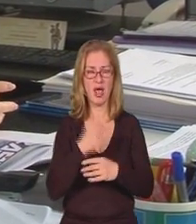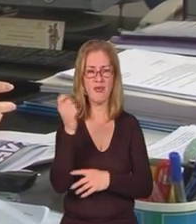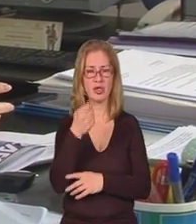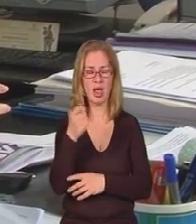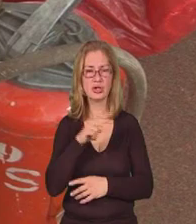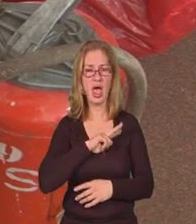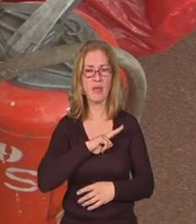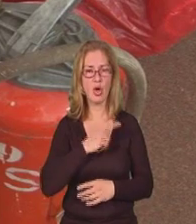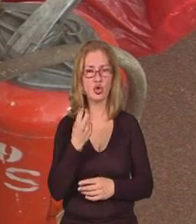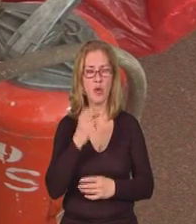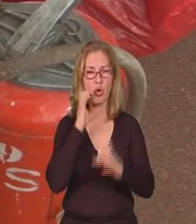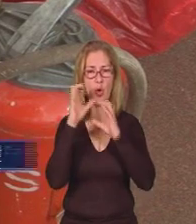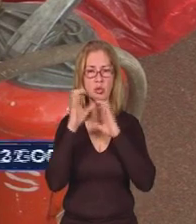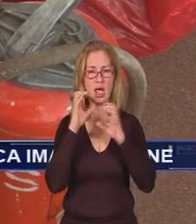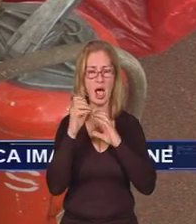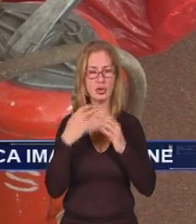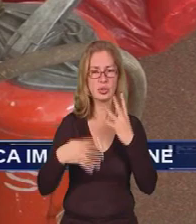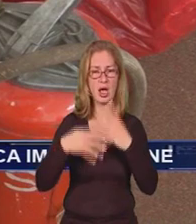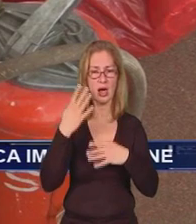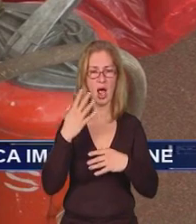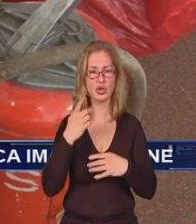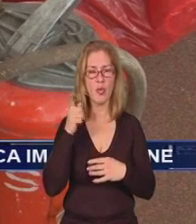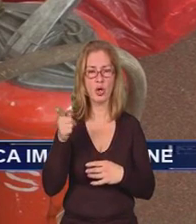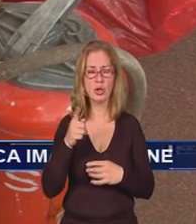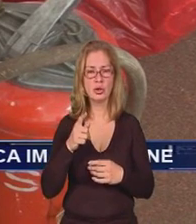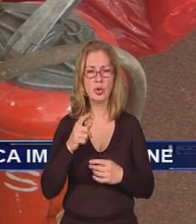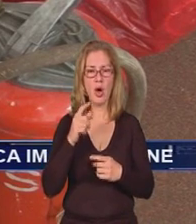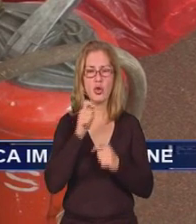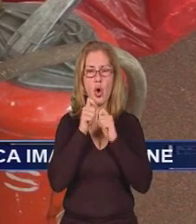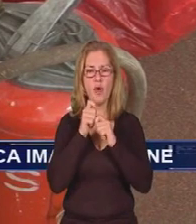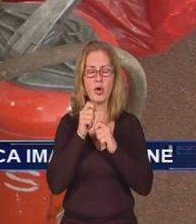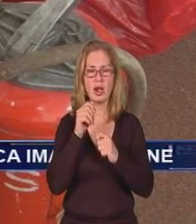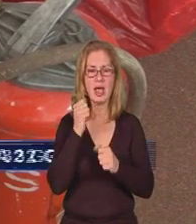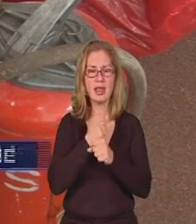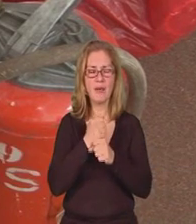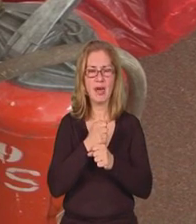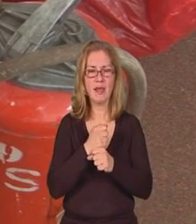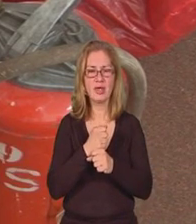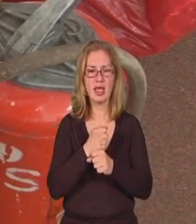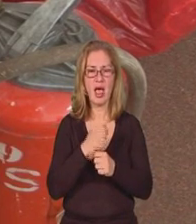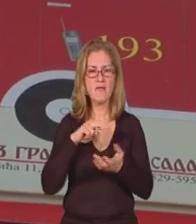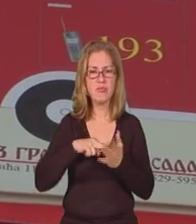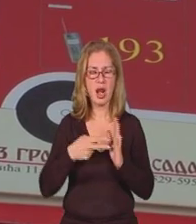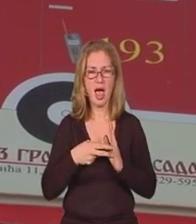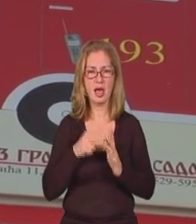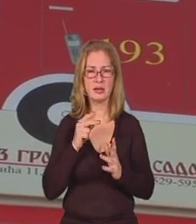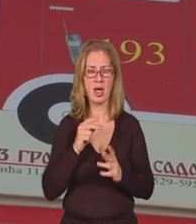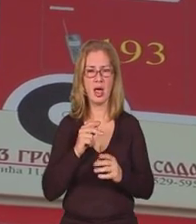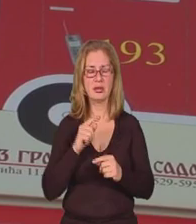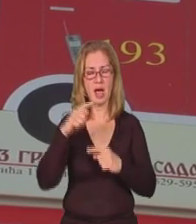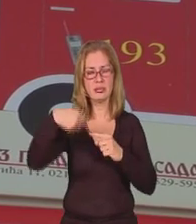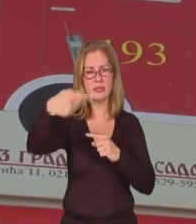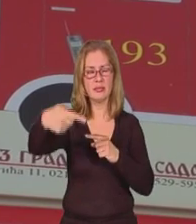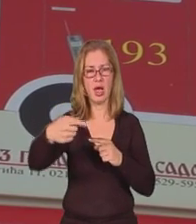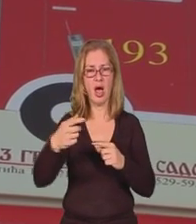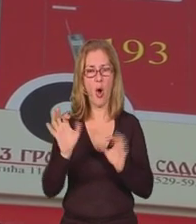imaju dobru komunikaciju sa gradom i na prošlom sastanku je dogovoreno da se napravi strateški plan te da se u narednih 4-5 godina